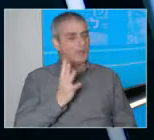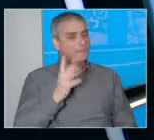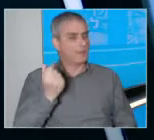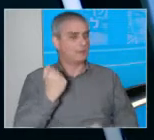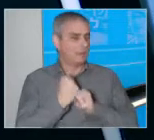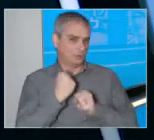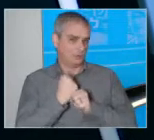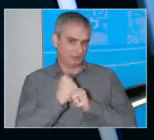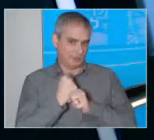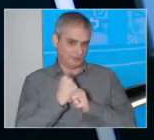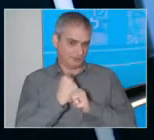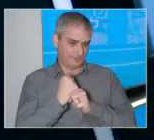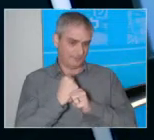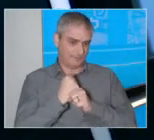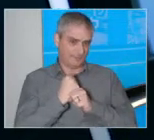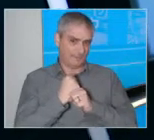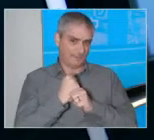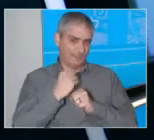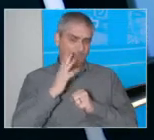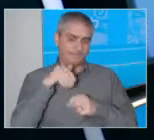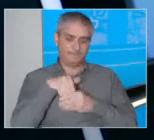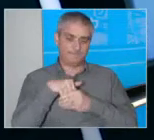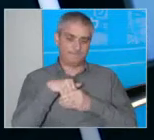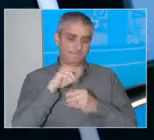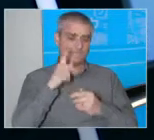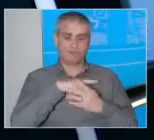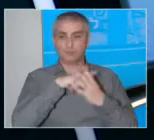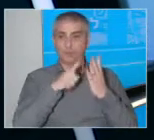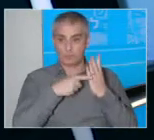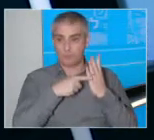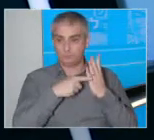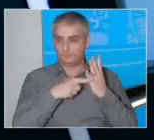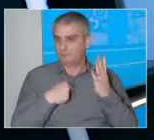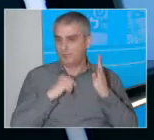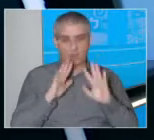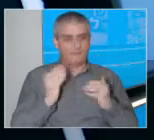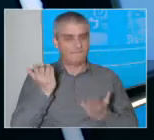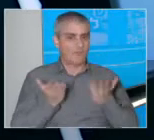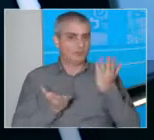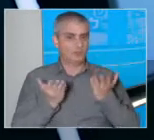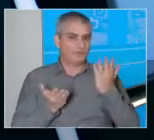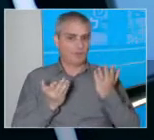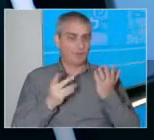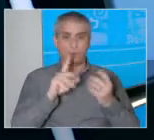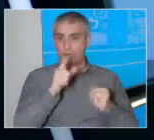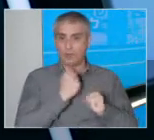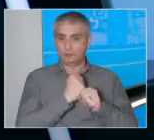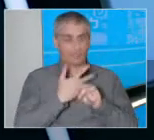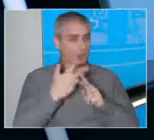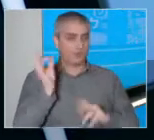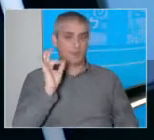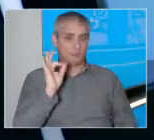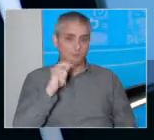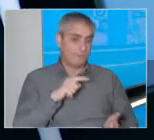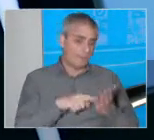אתה עושה, מה מבין האופציות יותר טובות, ואני גם לא אוהב את ההשוואה שלו. אולי הוא עושה את זה לא רק בגלל האחוזים,